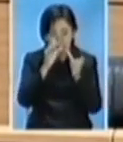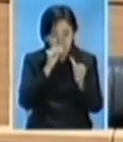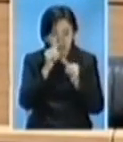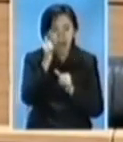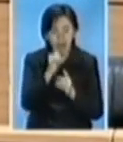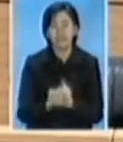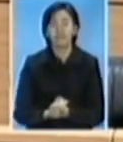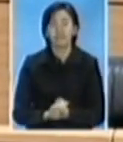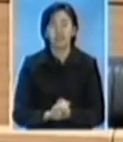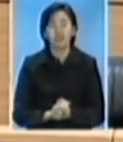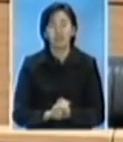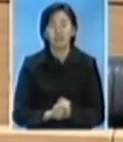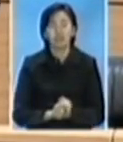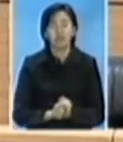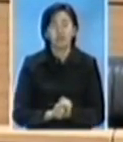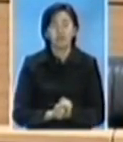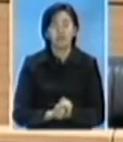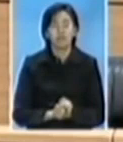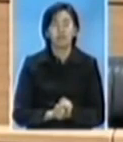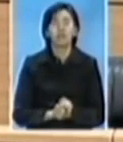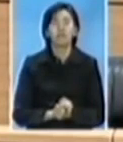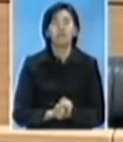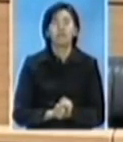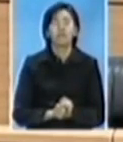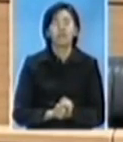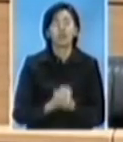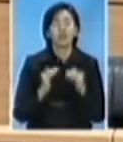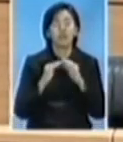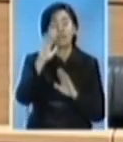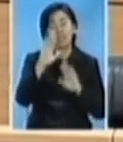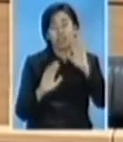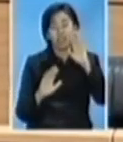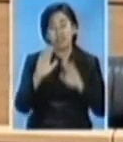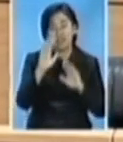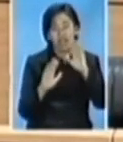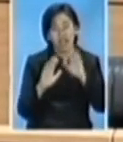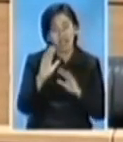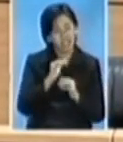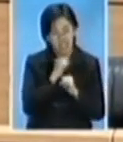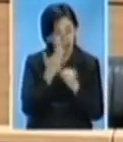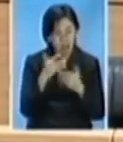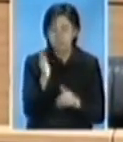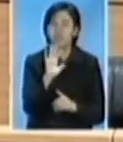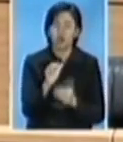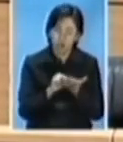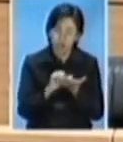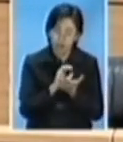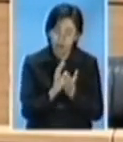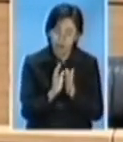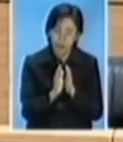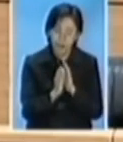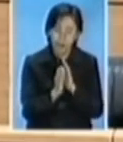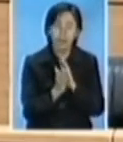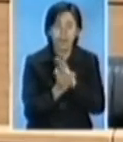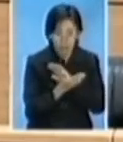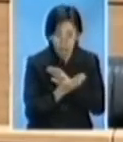ะไม่เคยมีในโลกครับที่เรียกว่าประชาธิปไตยบะหมี่สำเร็จรูปไม่มีครับ